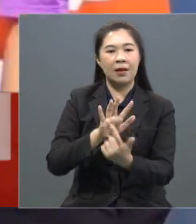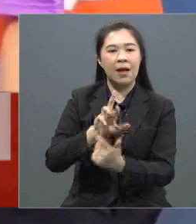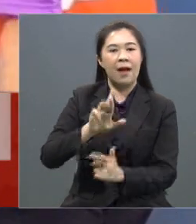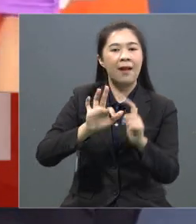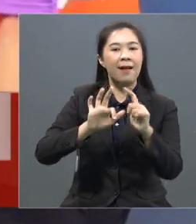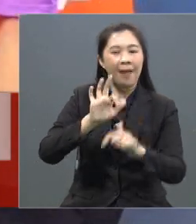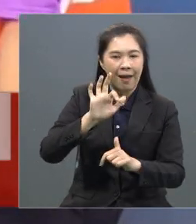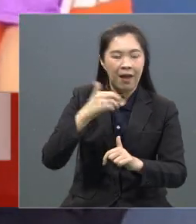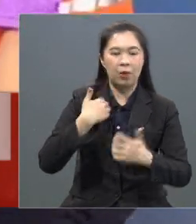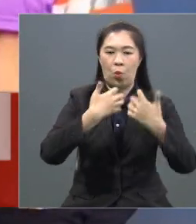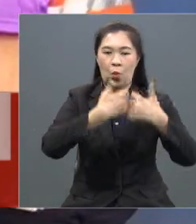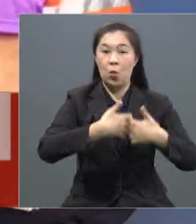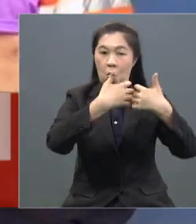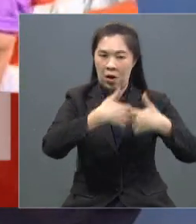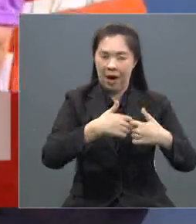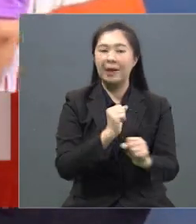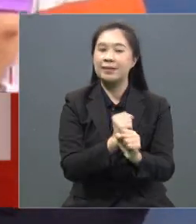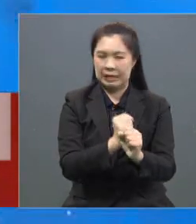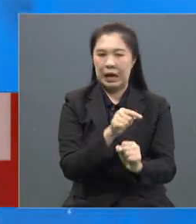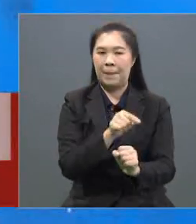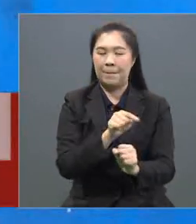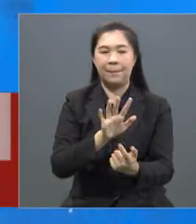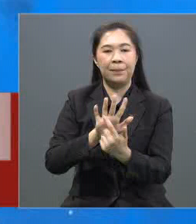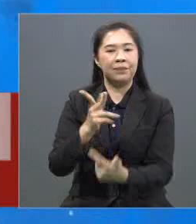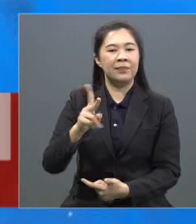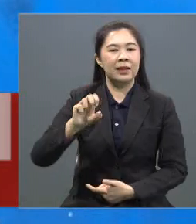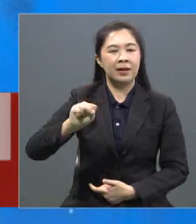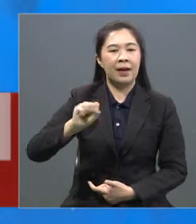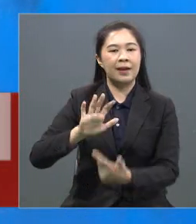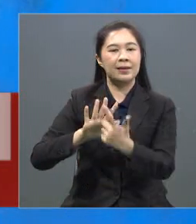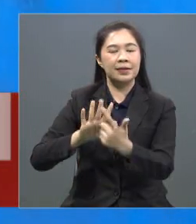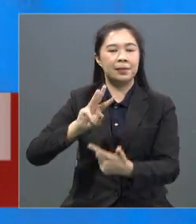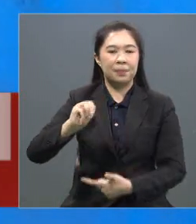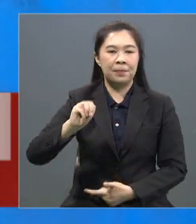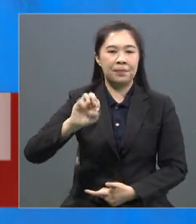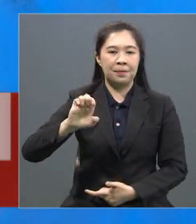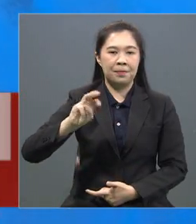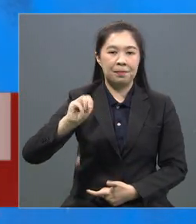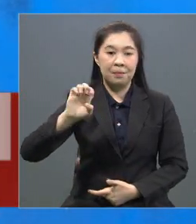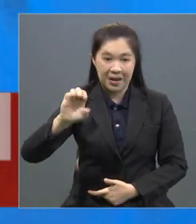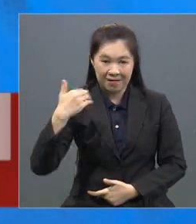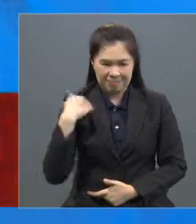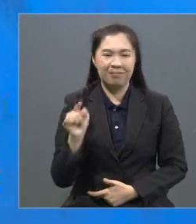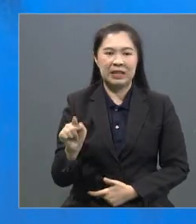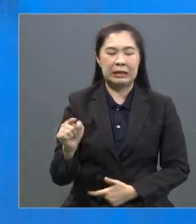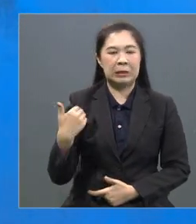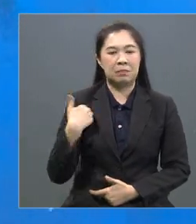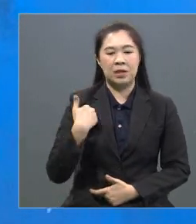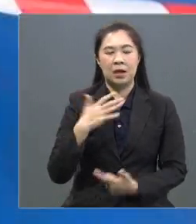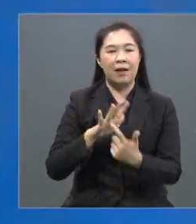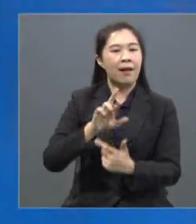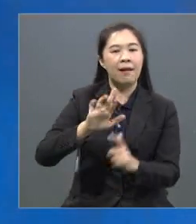ประกอบกิจการโรงงานถลุงแร่สังกสีและแคดเมียมผลิตโลหะสังกสีแท่งสังกสีอัลลอยโลหะ